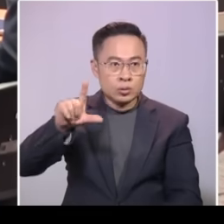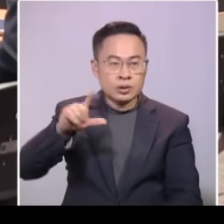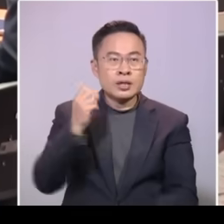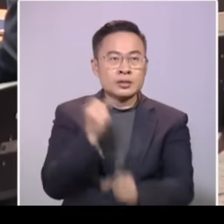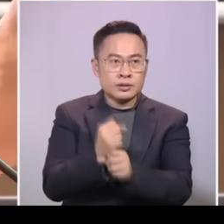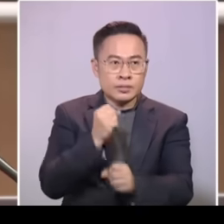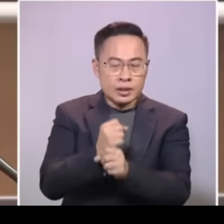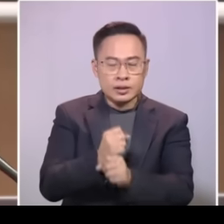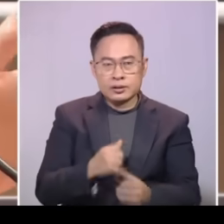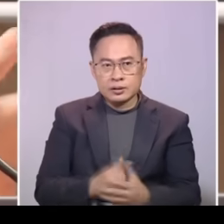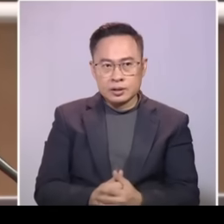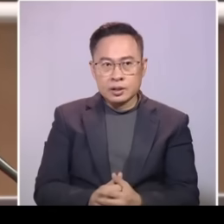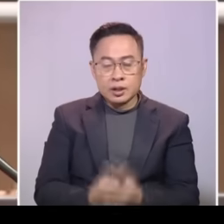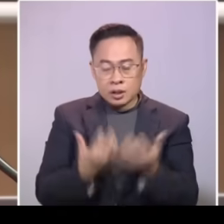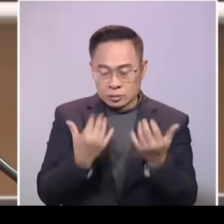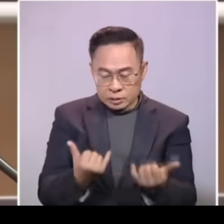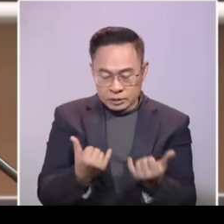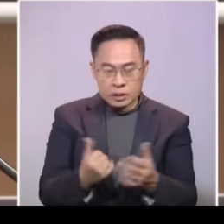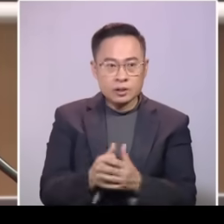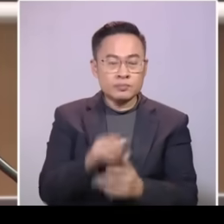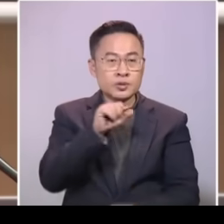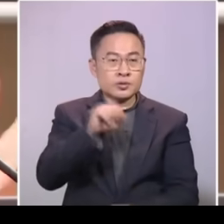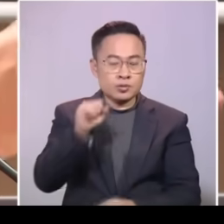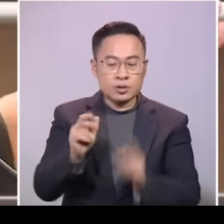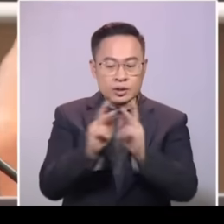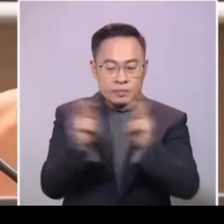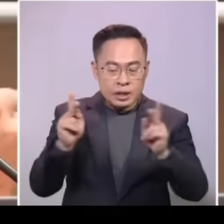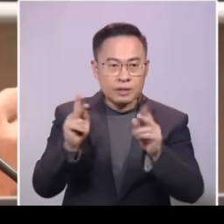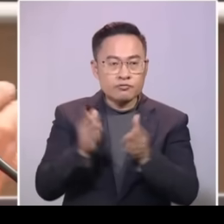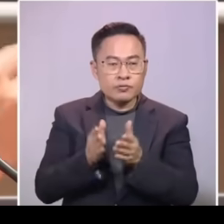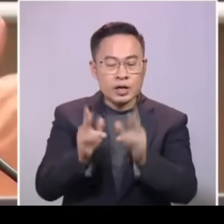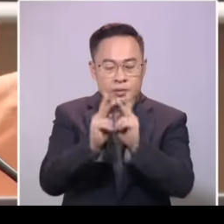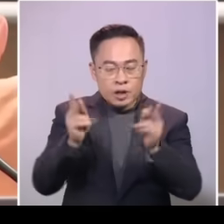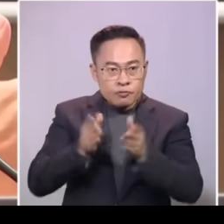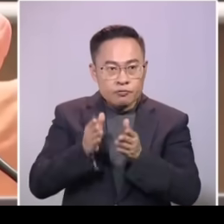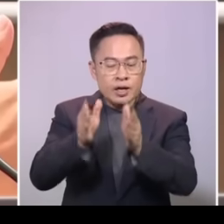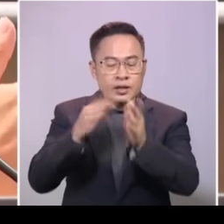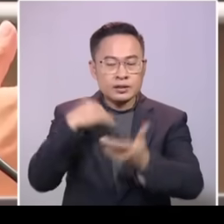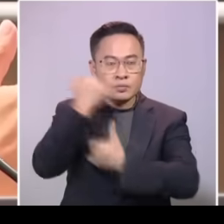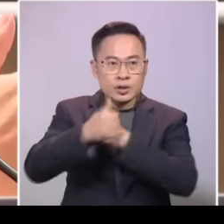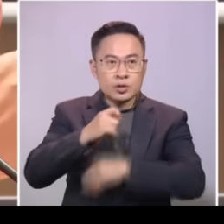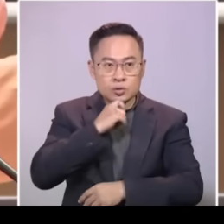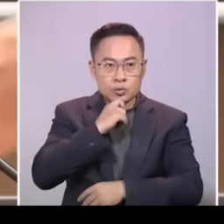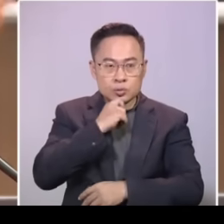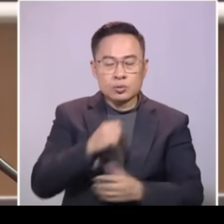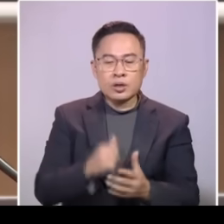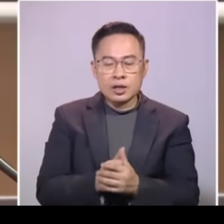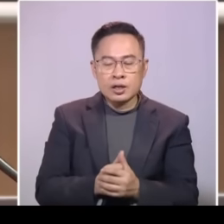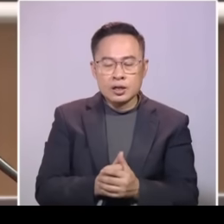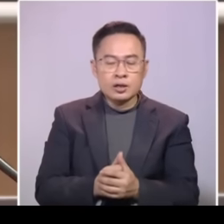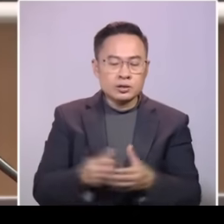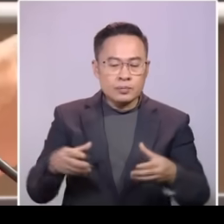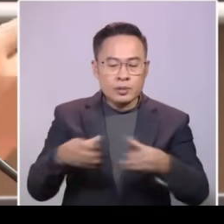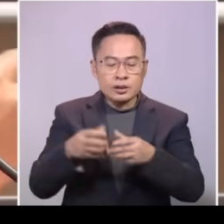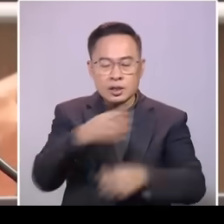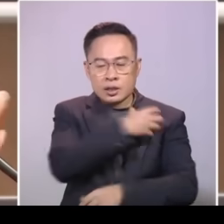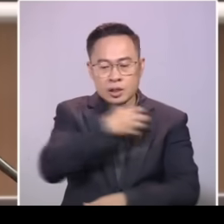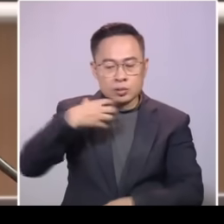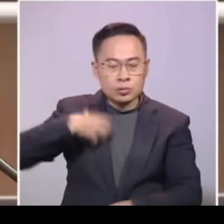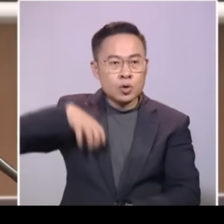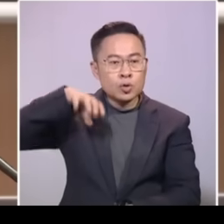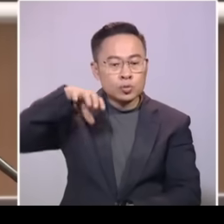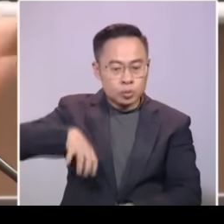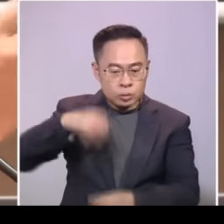สมัยนี้ท่านเป็นประธานกรรมาธิการต่างประเทศด้วยนะเหมือนที่ท่านนายกบอกมั้ยคะว่าอยู่ในแวดวงการทูตแล้วก็มีแวดวงการเมืองมาอืตั้งนาน